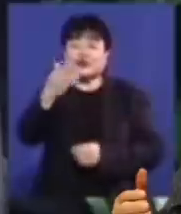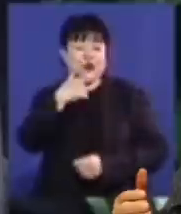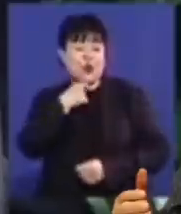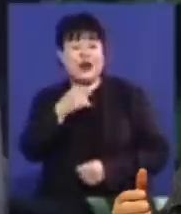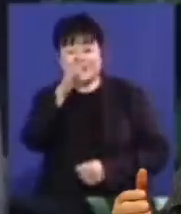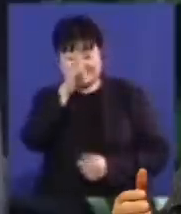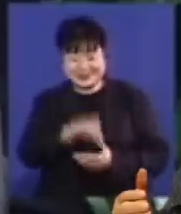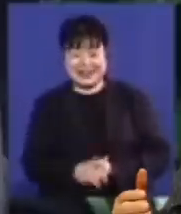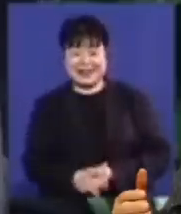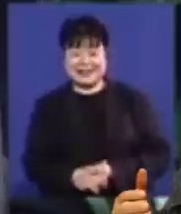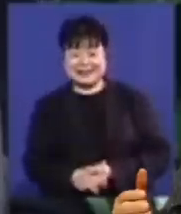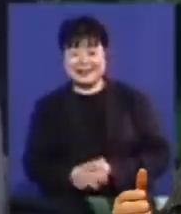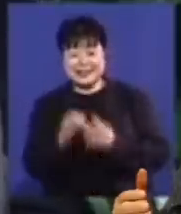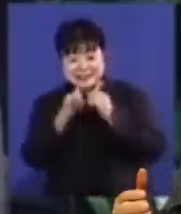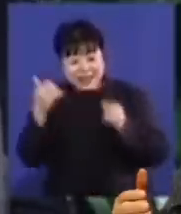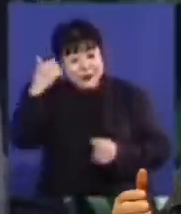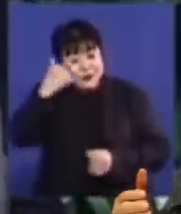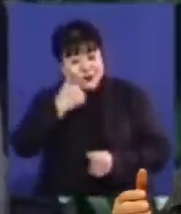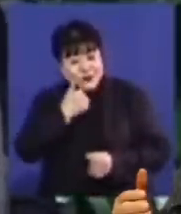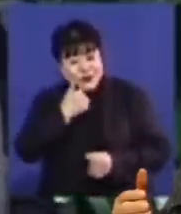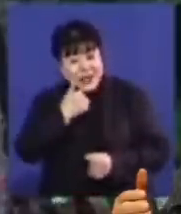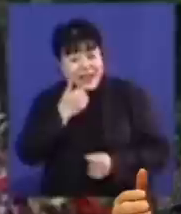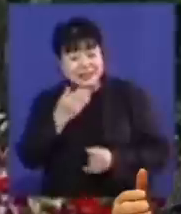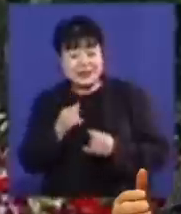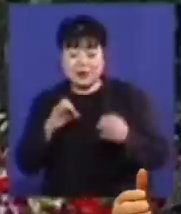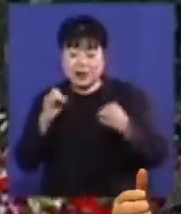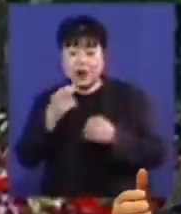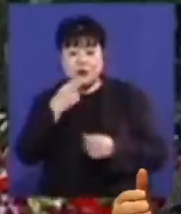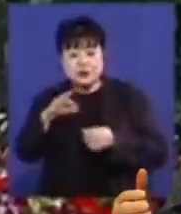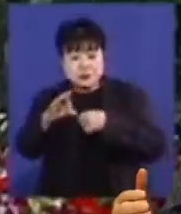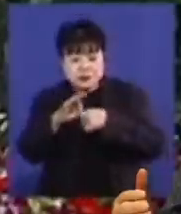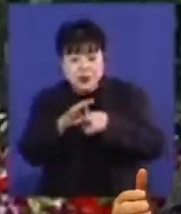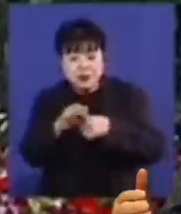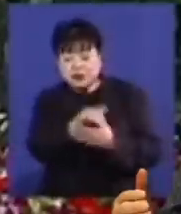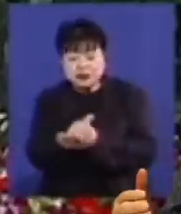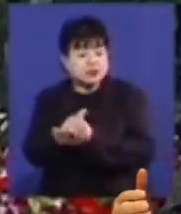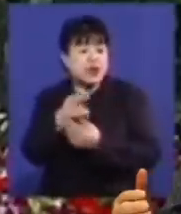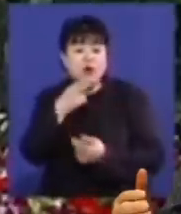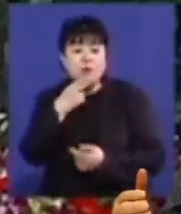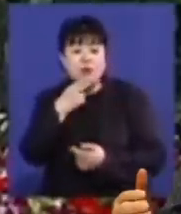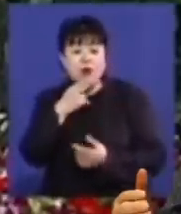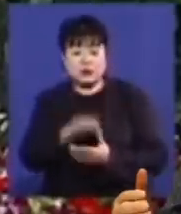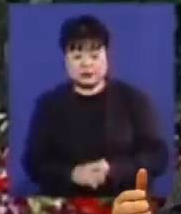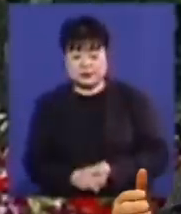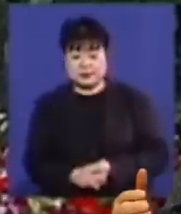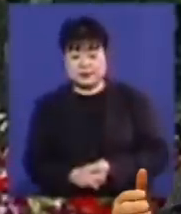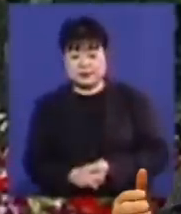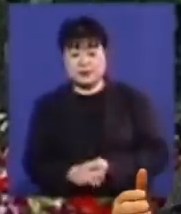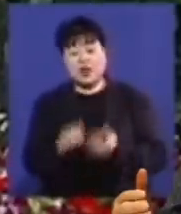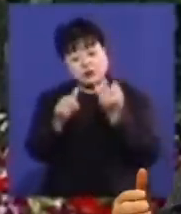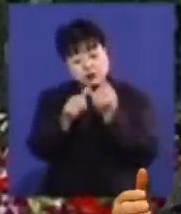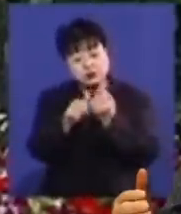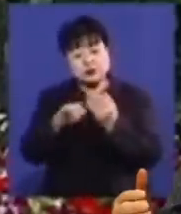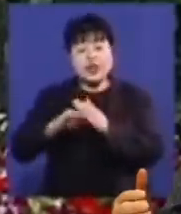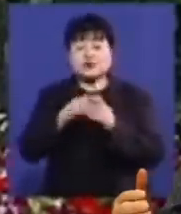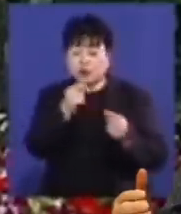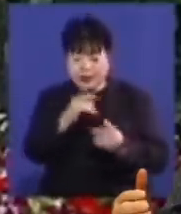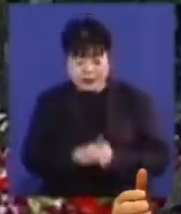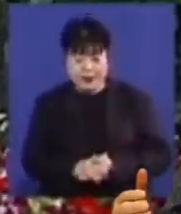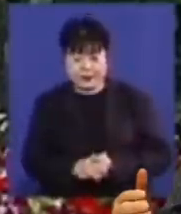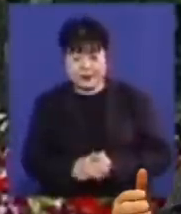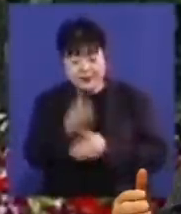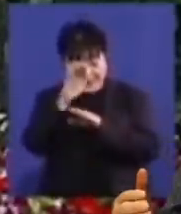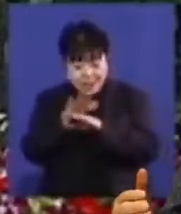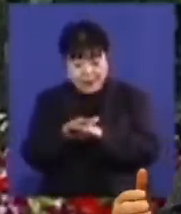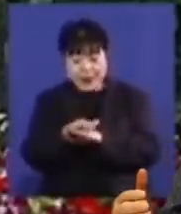원하시지요. 사람은 누구나 상대방과 대화하지 않으면 친밀감이 사라지고 소문해집니다. 부부와 가족도 마찬가지요.